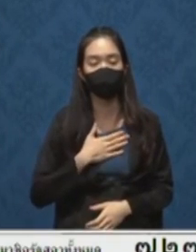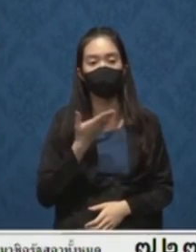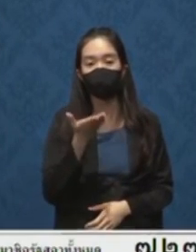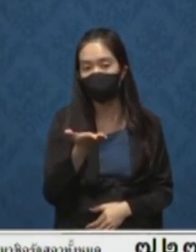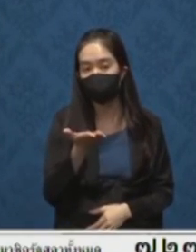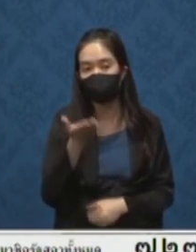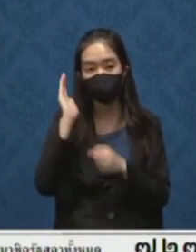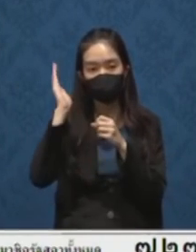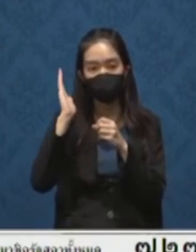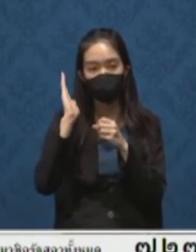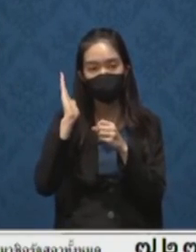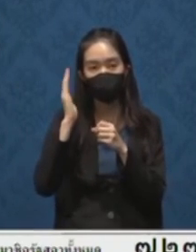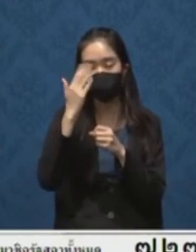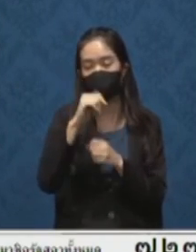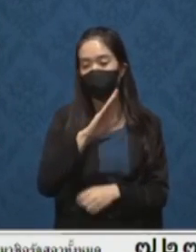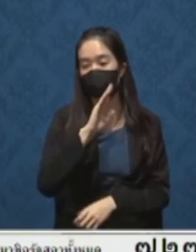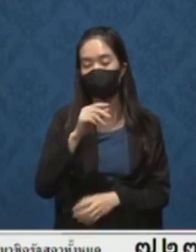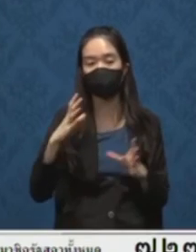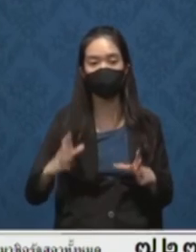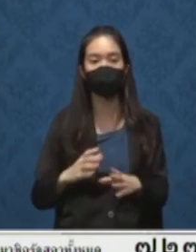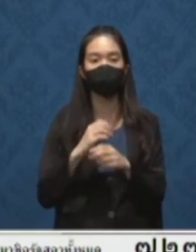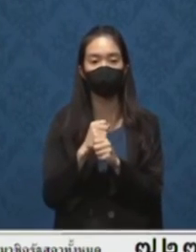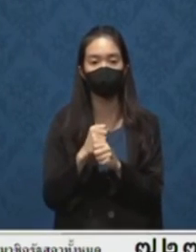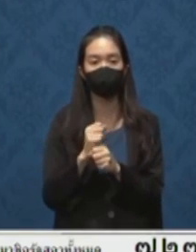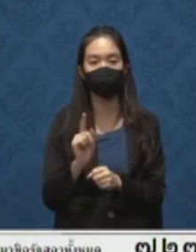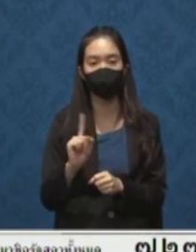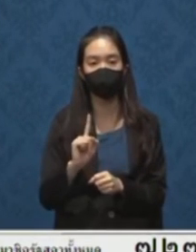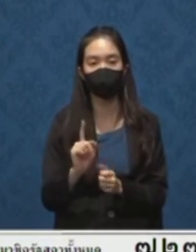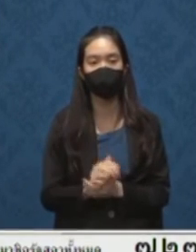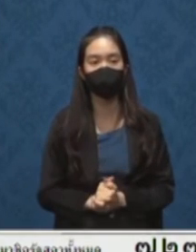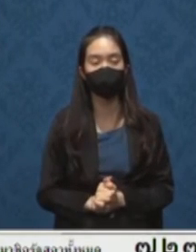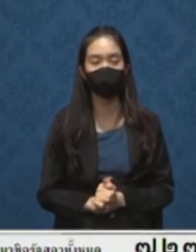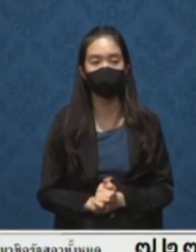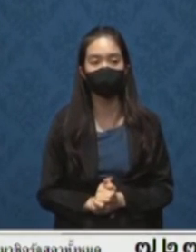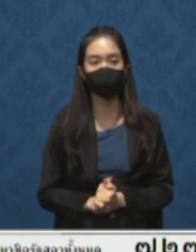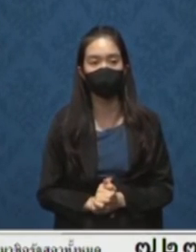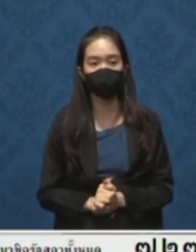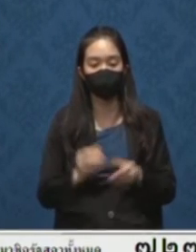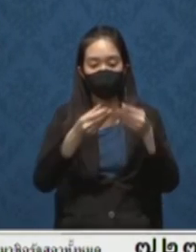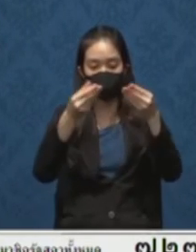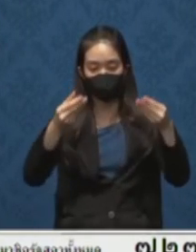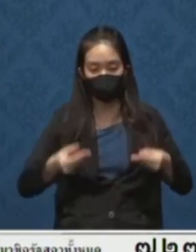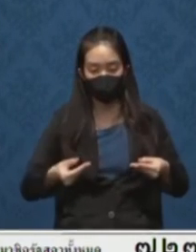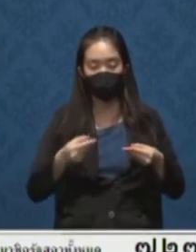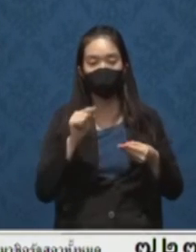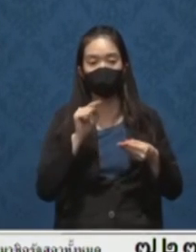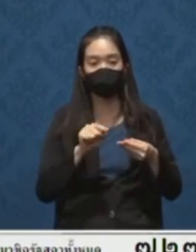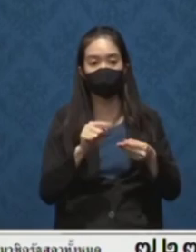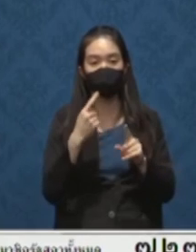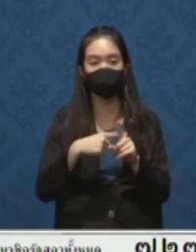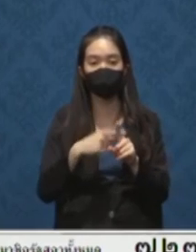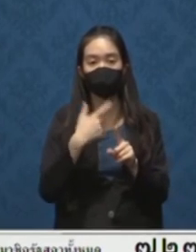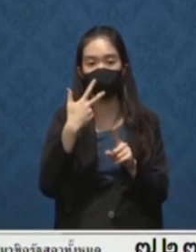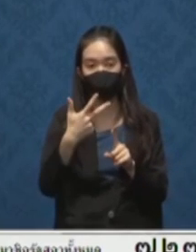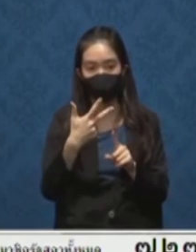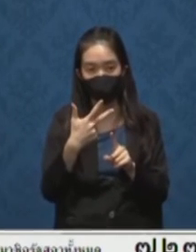า...ตงก็สรุปว่า...การรายงานในรอบ 3 เดือน ที่จะ